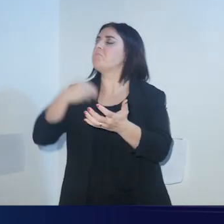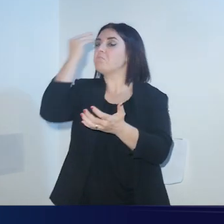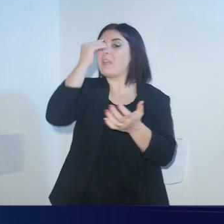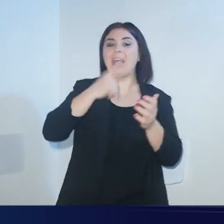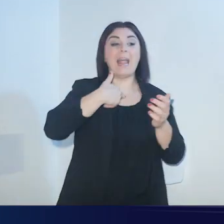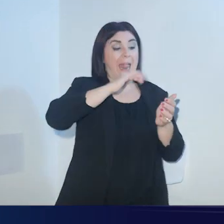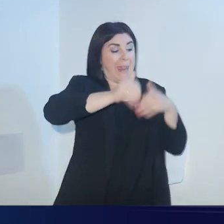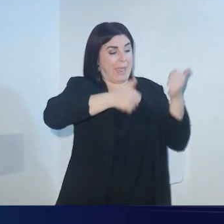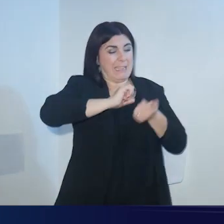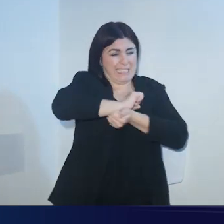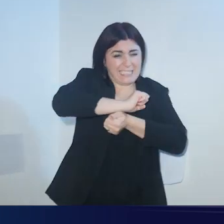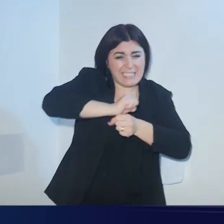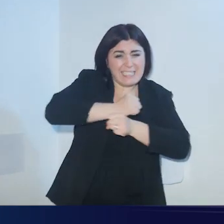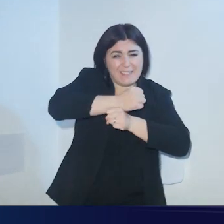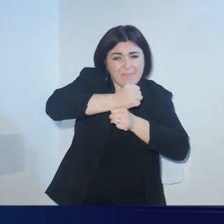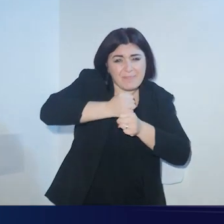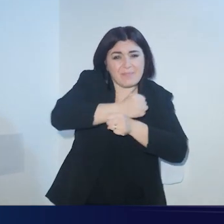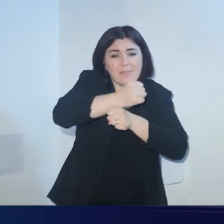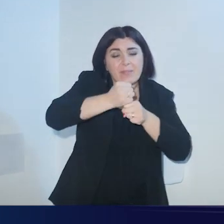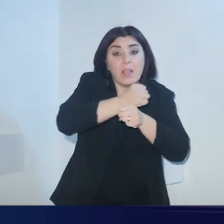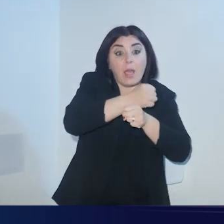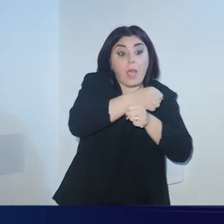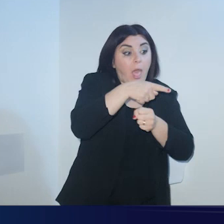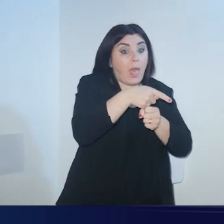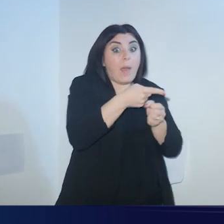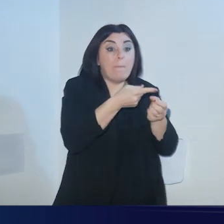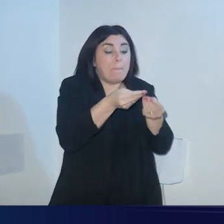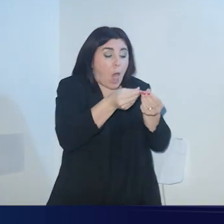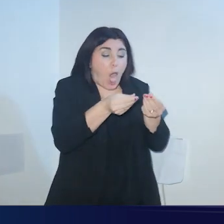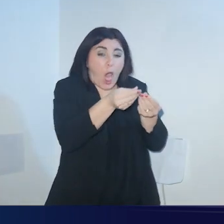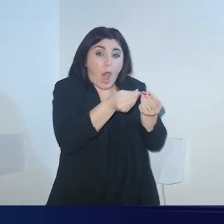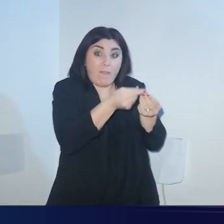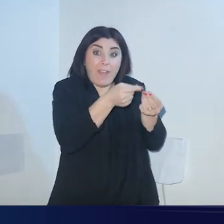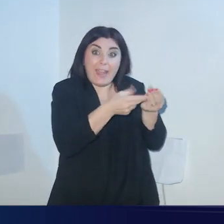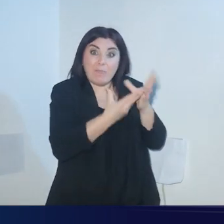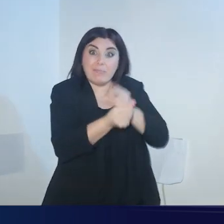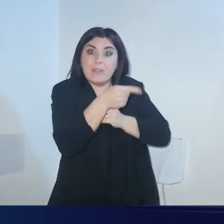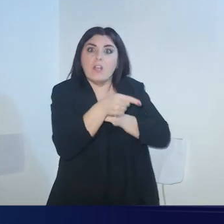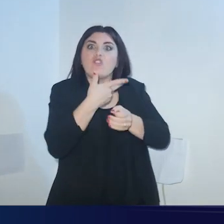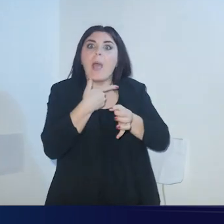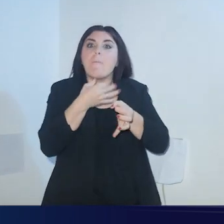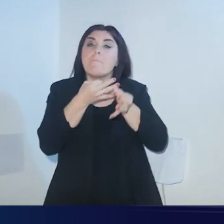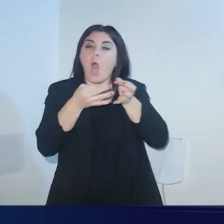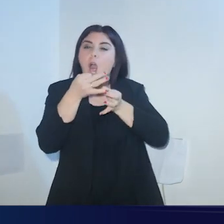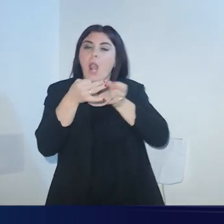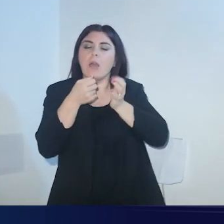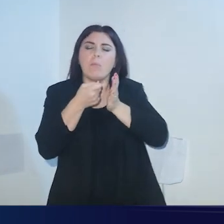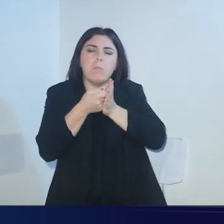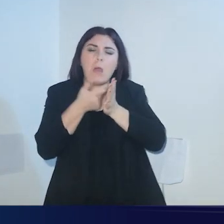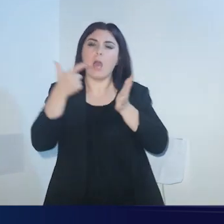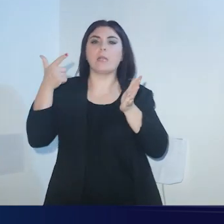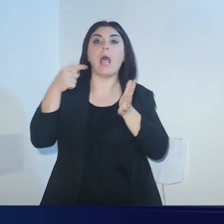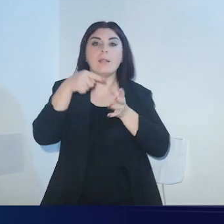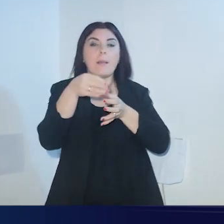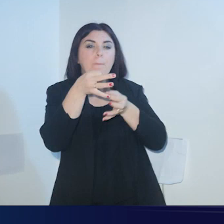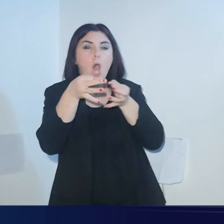di macinarlo ed estrarre da questa polverina delle molecole importanti. Molecole